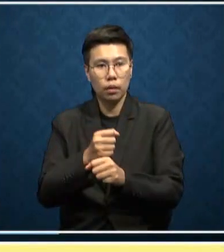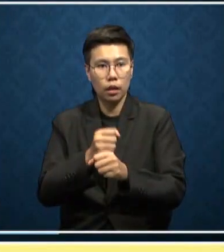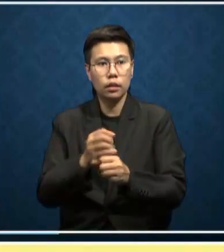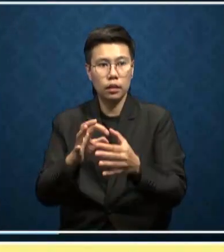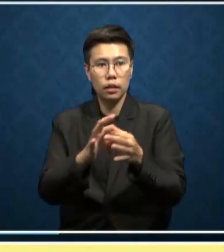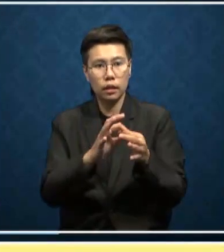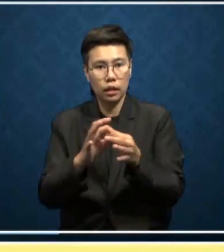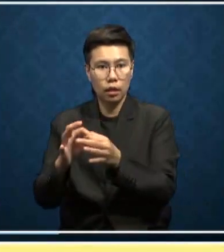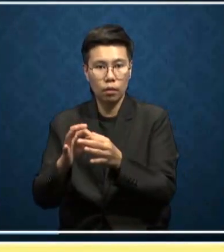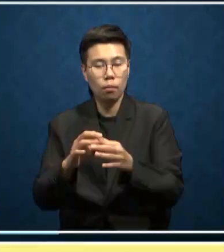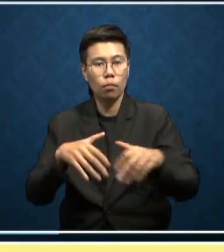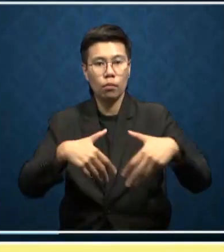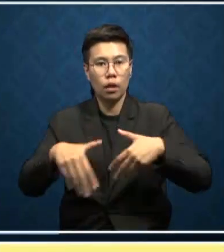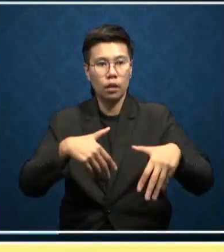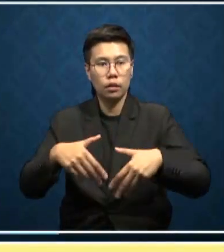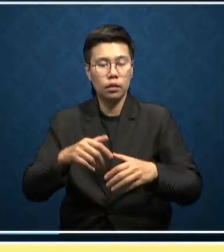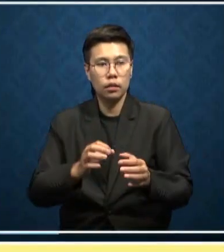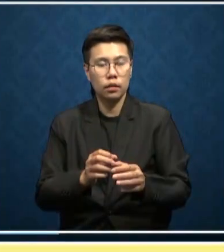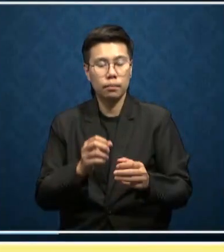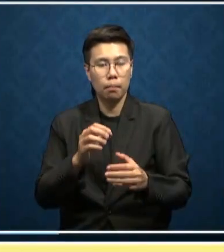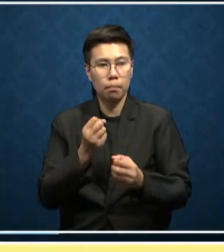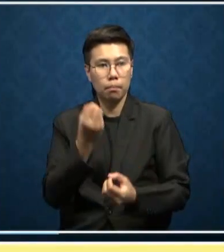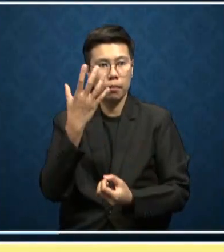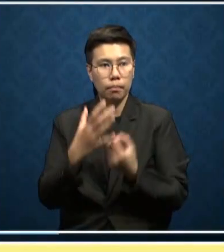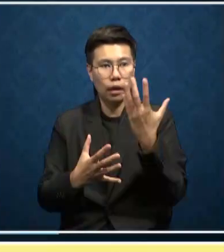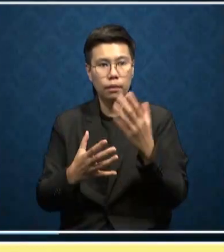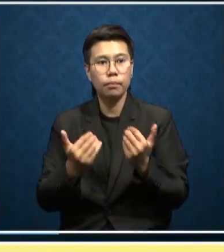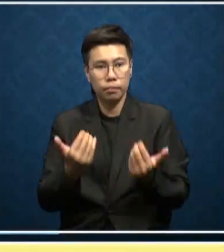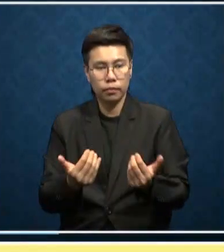เรื่องของการบริหารจัดการป่าอ่าแห่งนี้ครับขอบพระคุณครับ